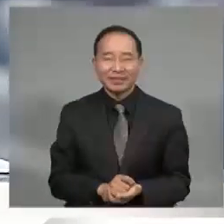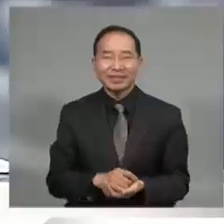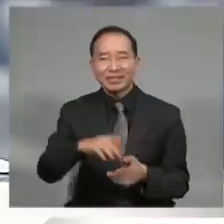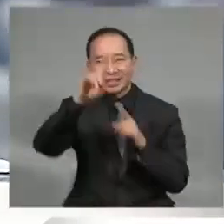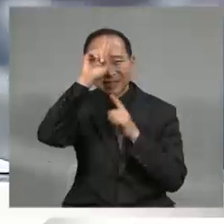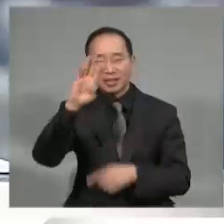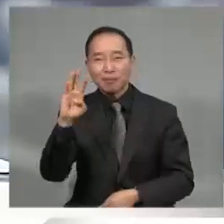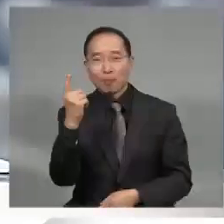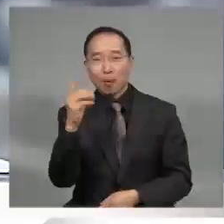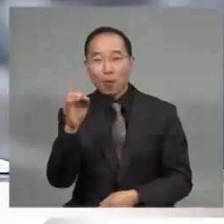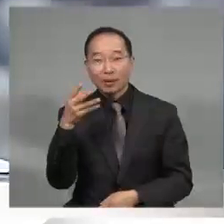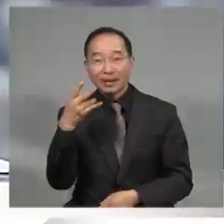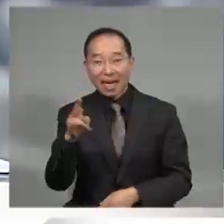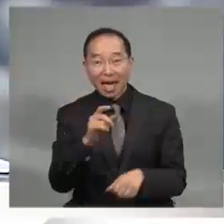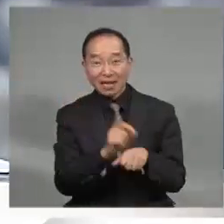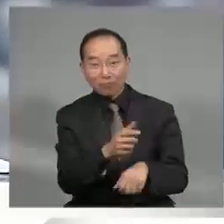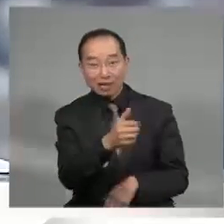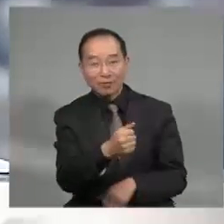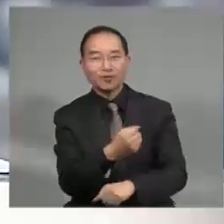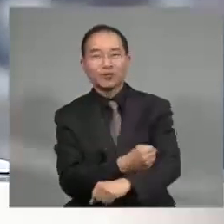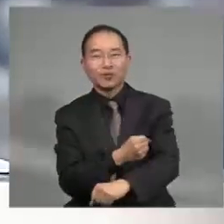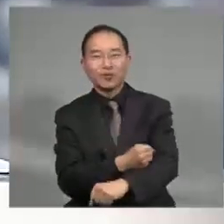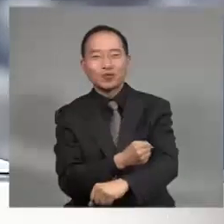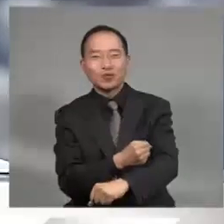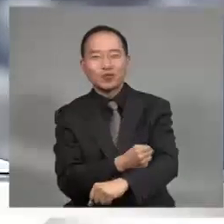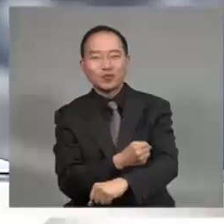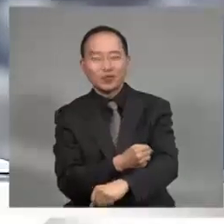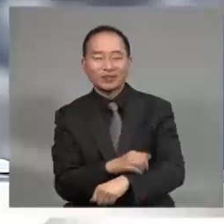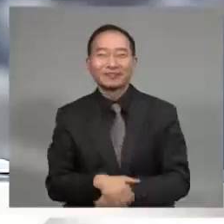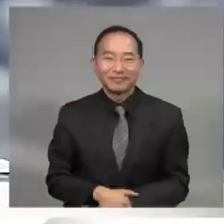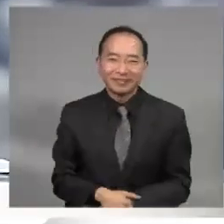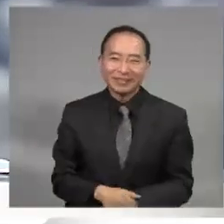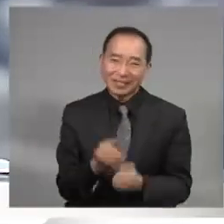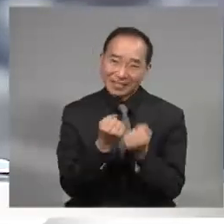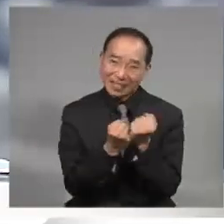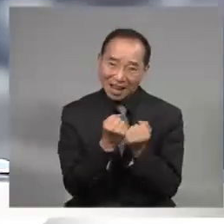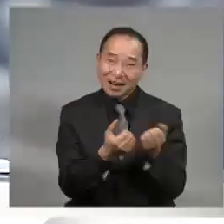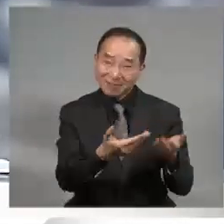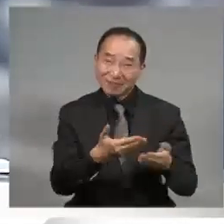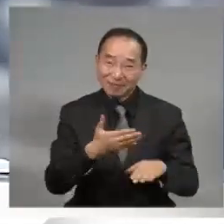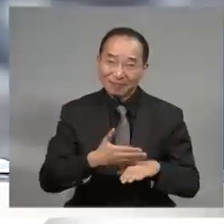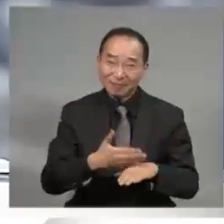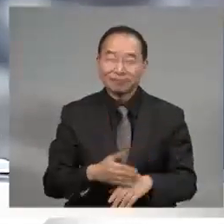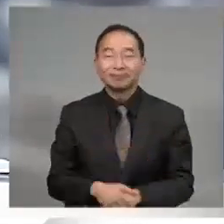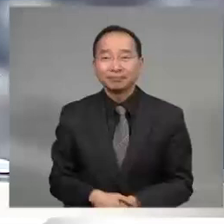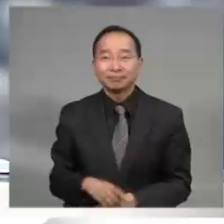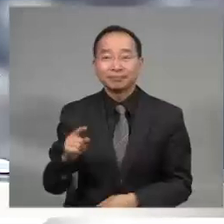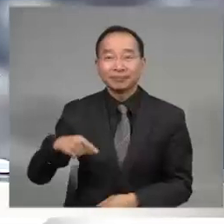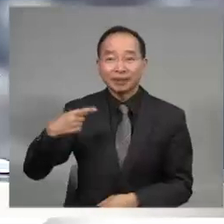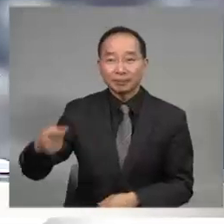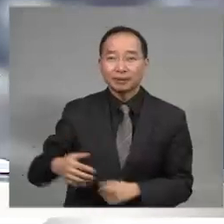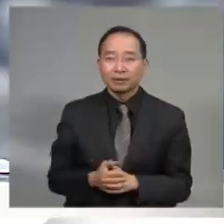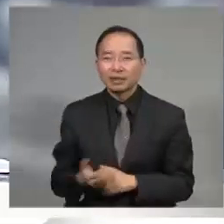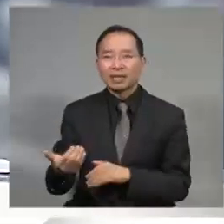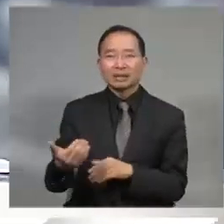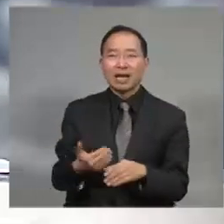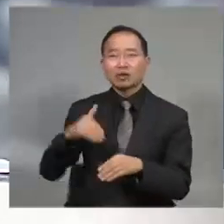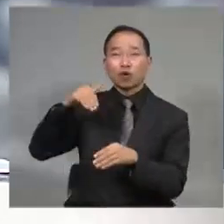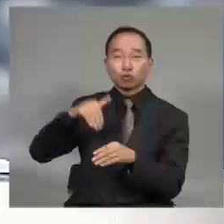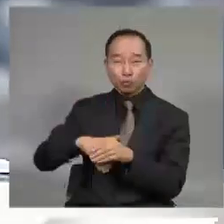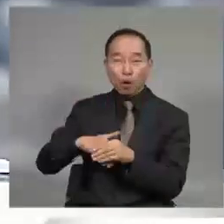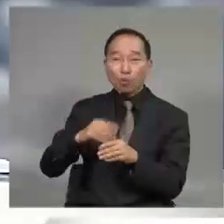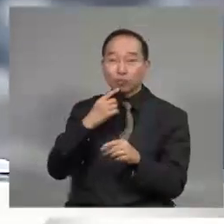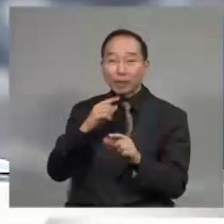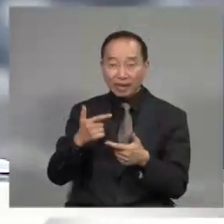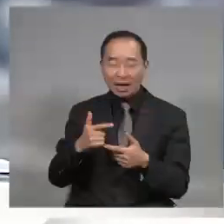수고 많으셨습니다. 감사합니다. 예, 친절한 설명 고맙습니다. 고맙습니다. 예. 자, 저희는요 이제 사전투표뿐만 아니라